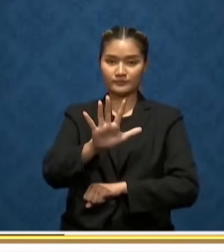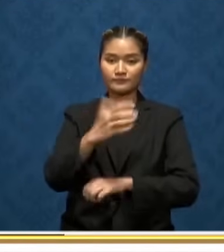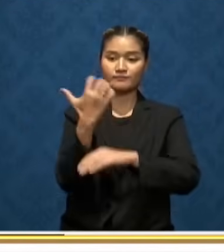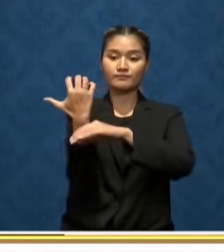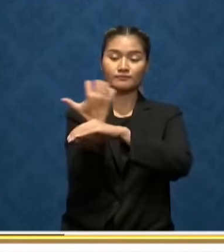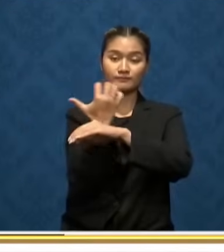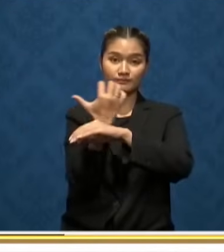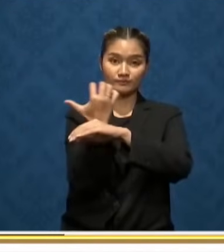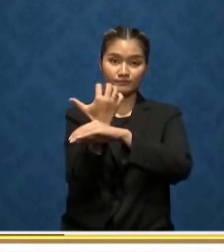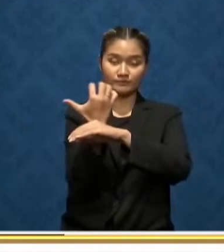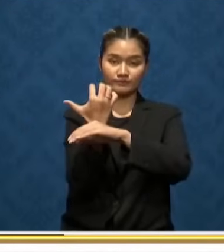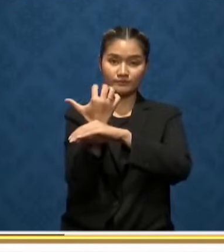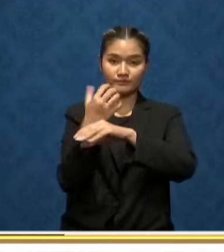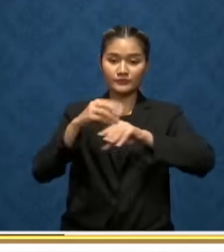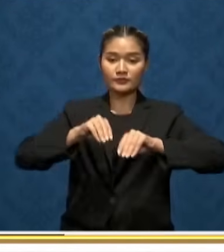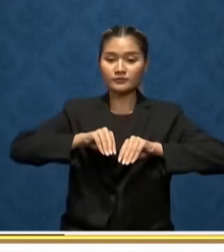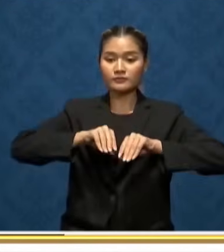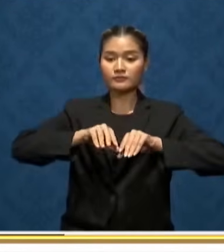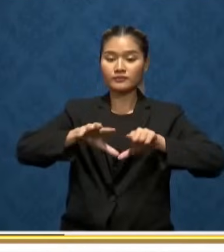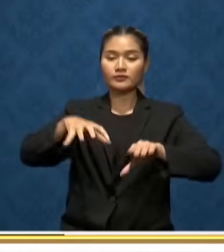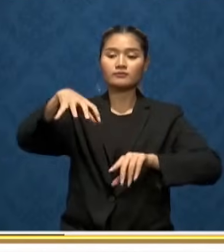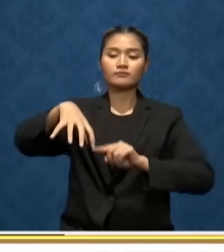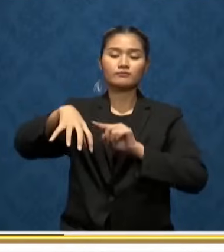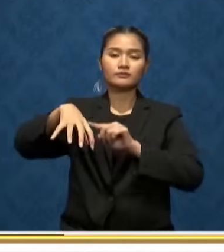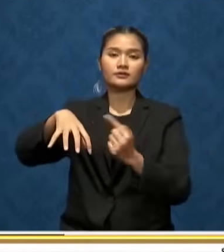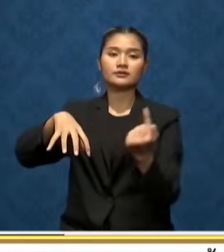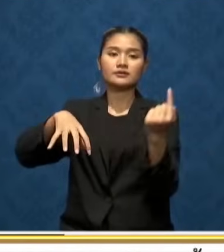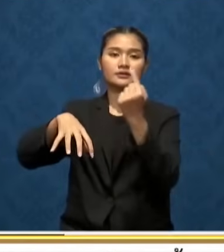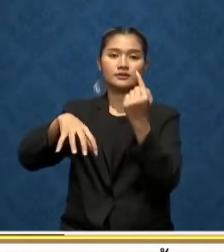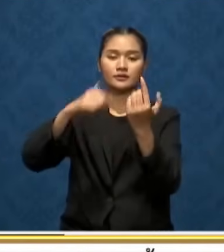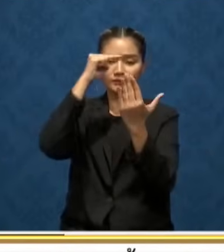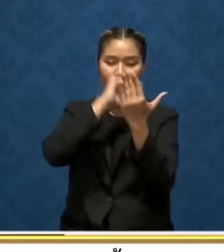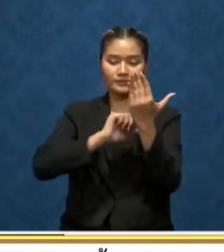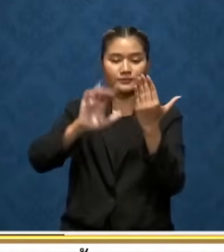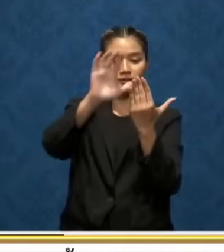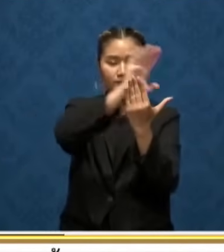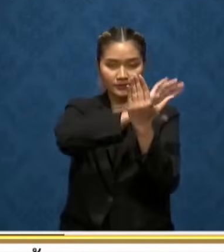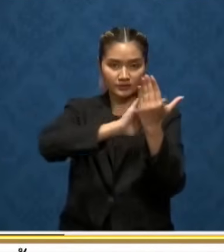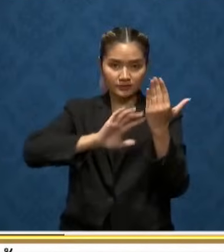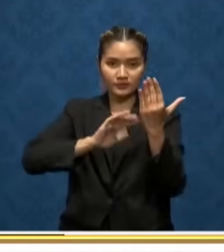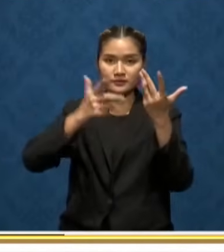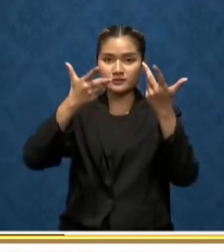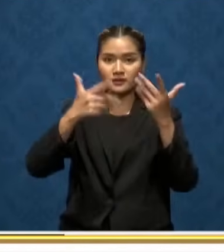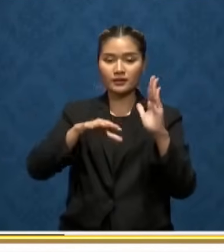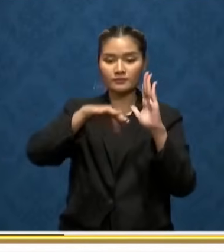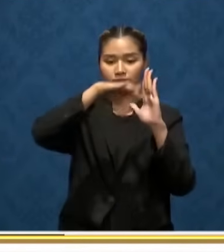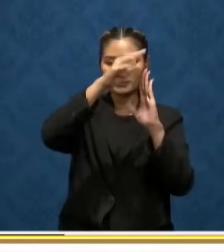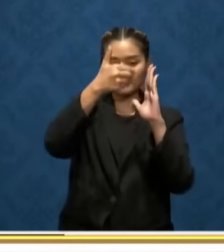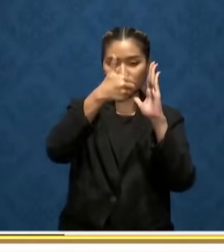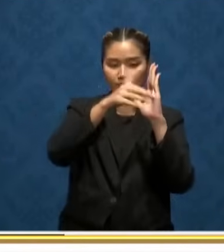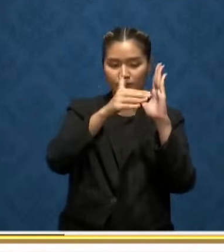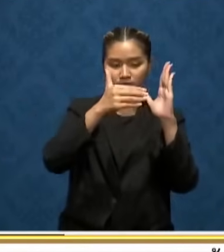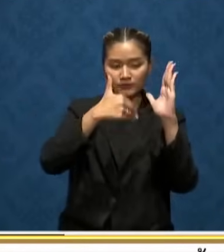ธารณะแห่งเดียวในประเทศไทยและในภูมิภาครวมทั้งในอาเ